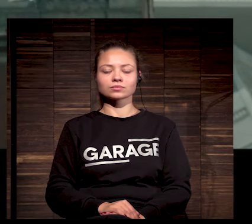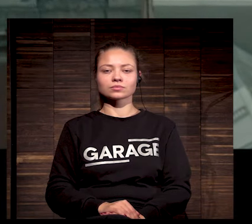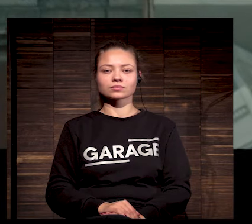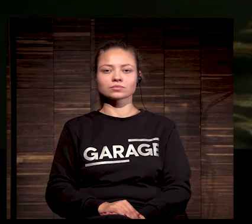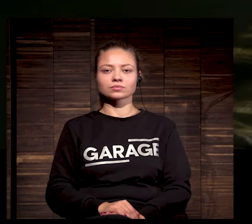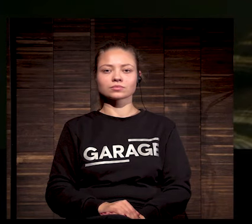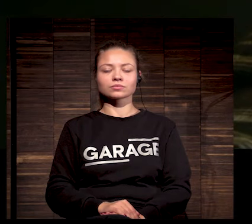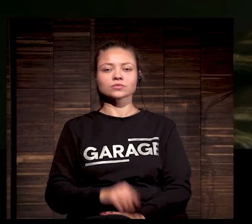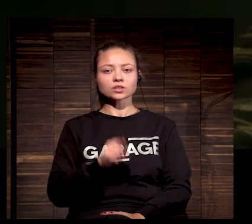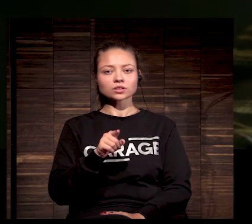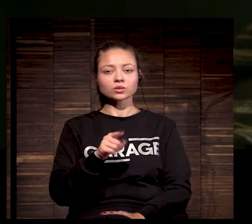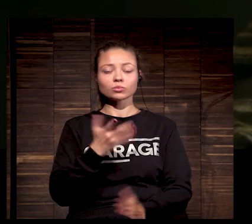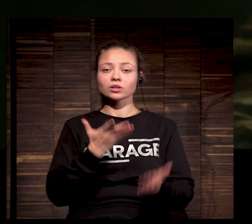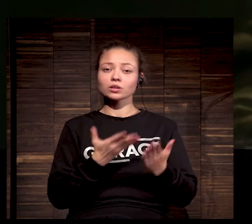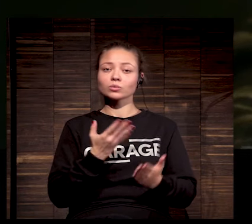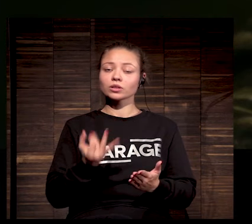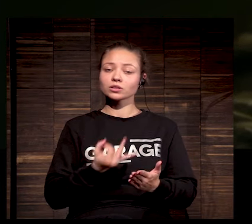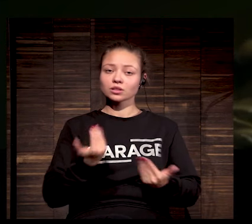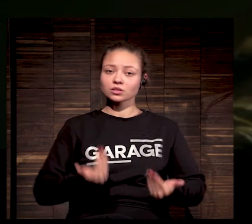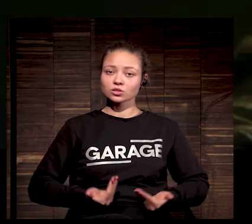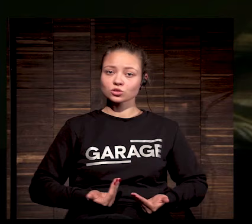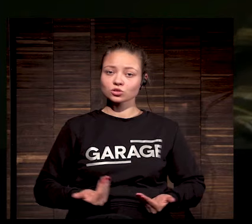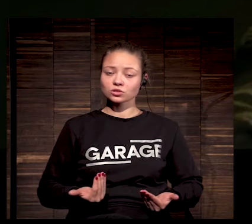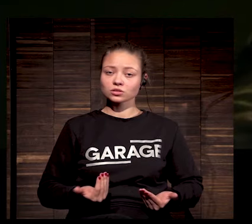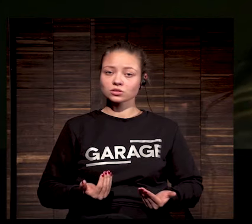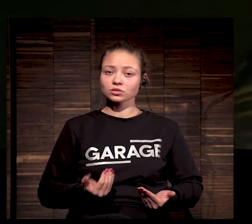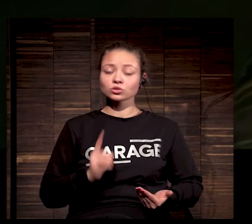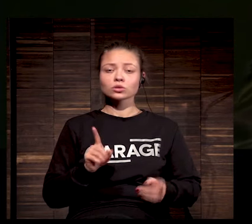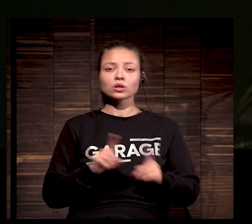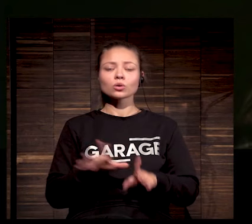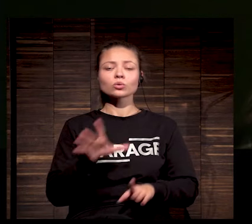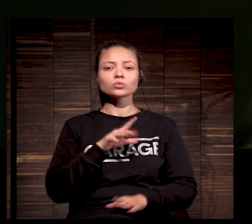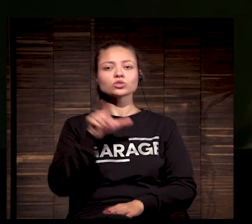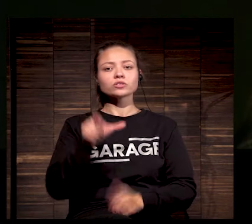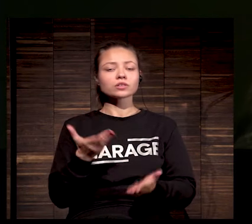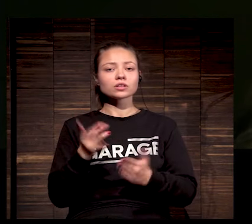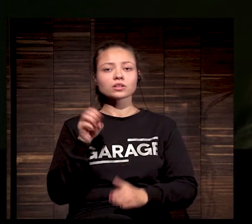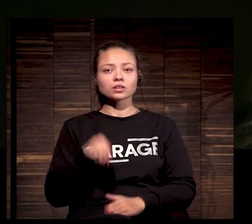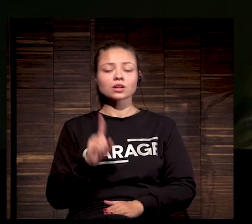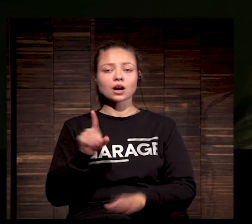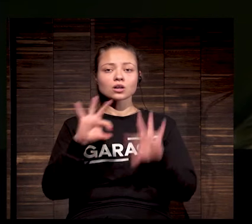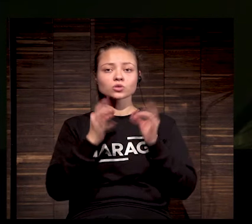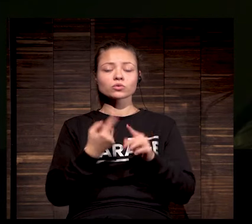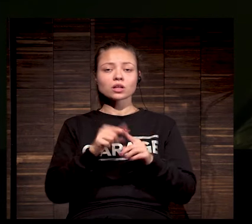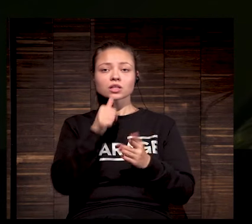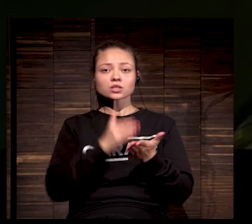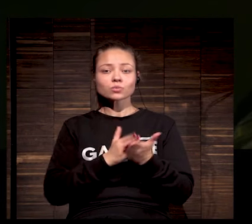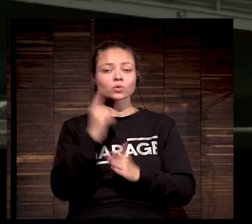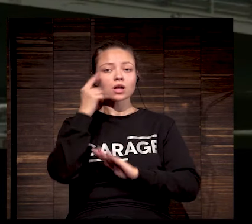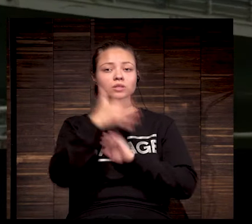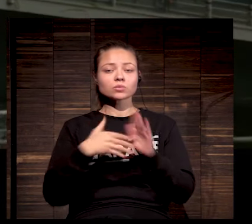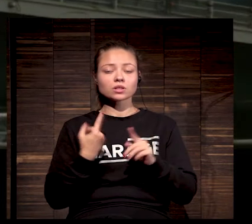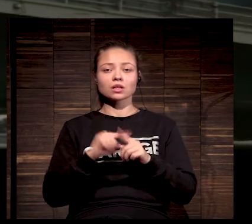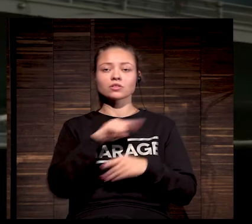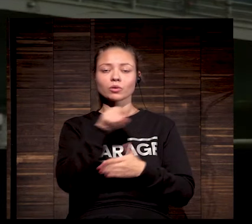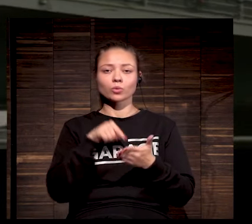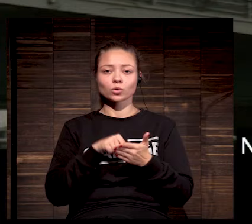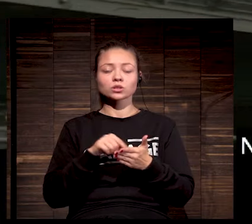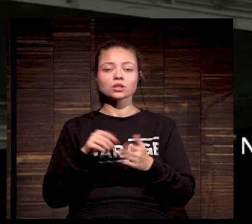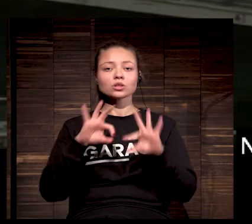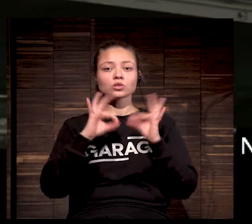тебе либо интересно жизни что на пробует человеком или не это искусство это способ осмыслить это вопросы